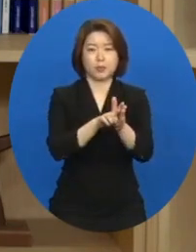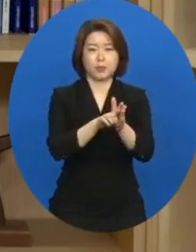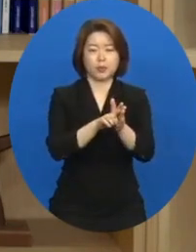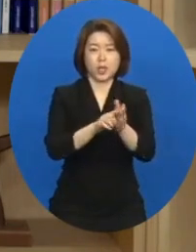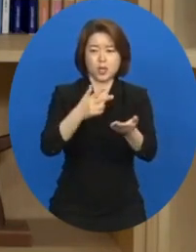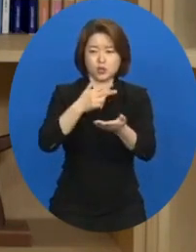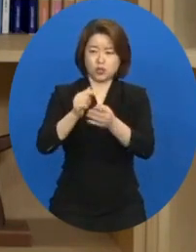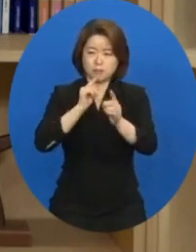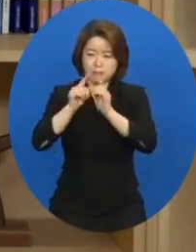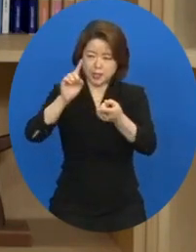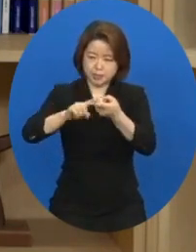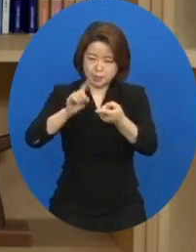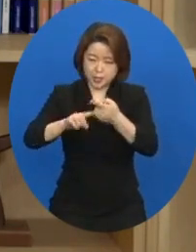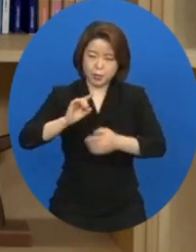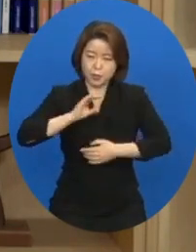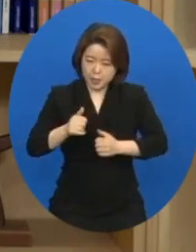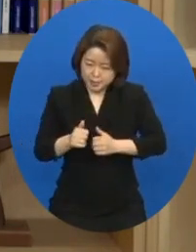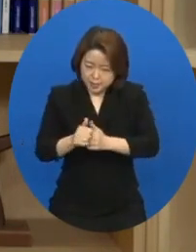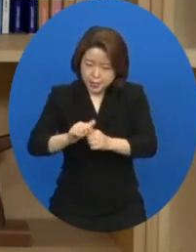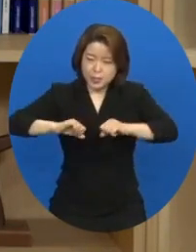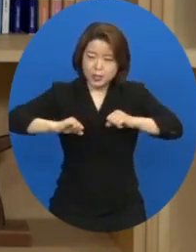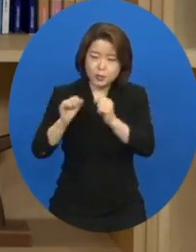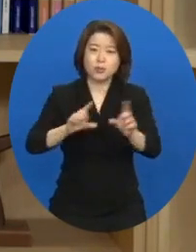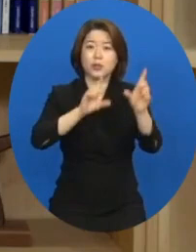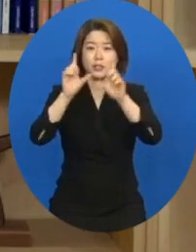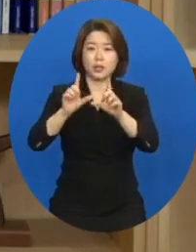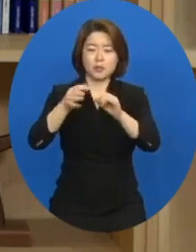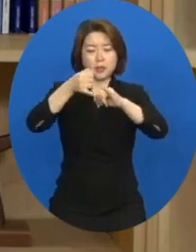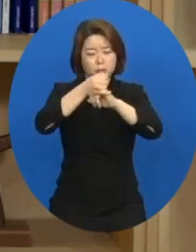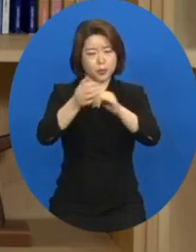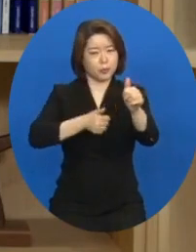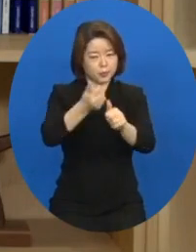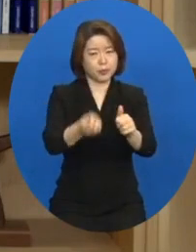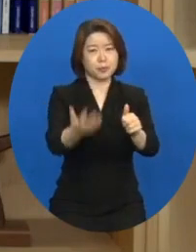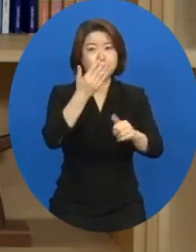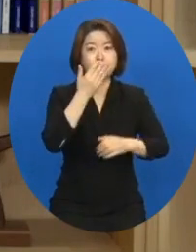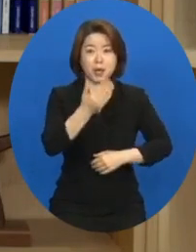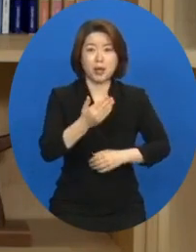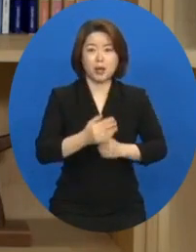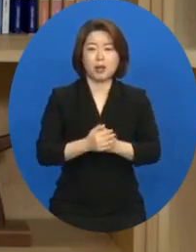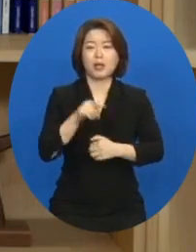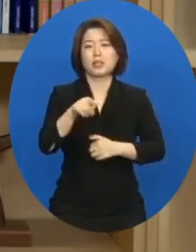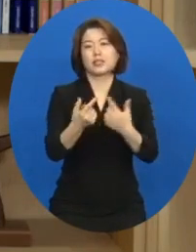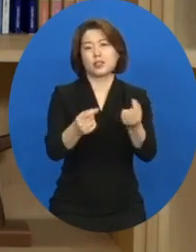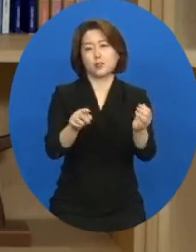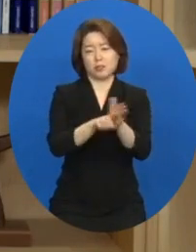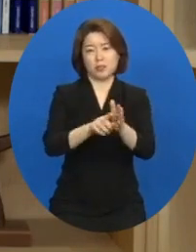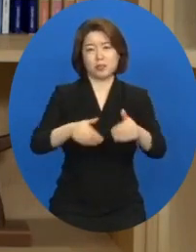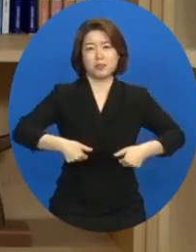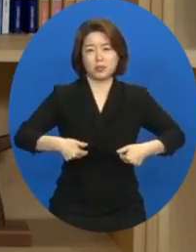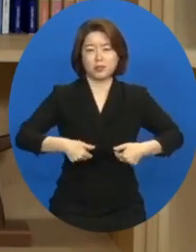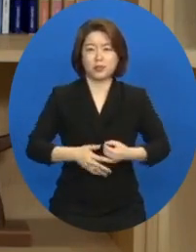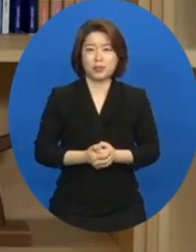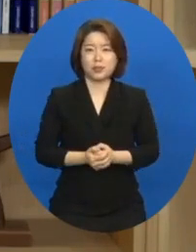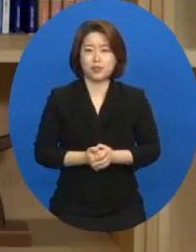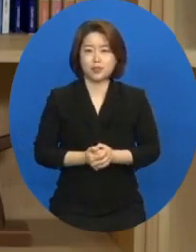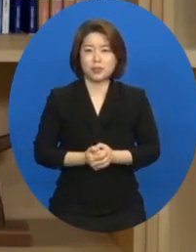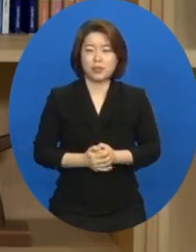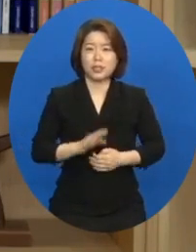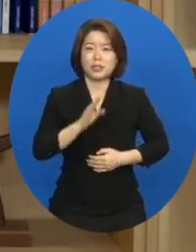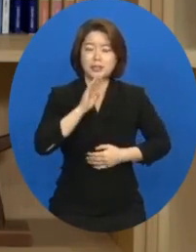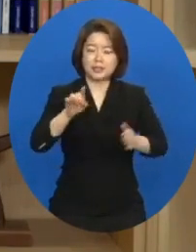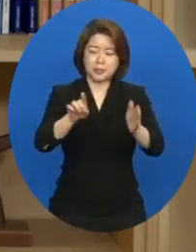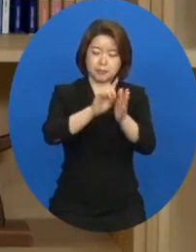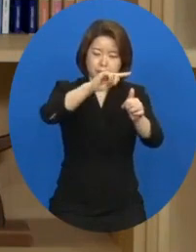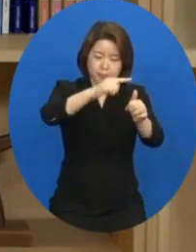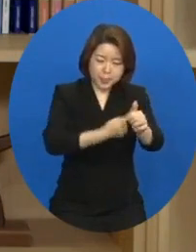말씀대로 마 살면 파트 승리 한다 그런 믿음이 인 거죠 정말 믿어지는